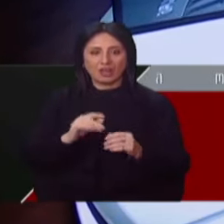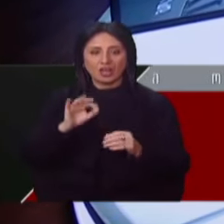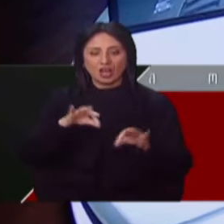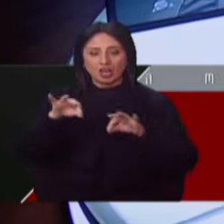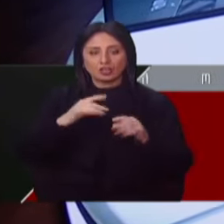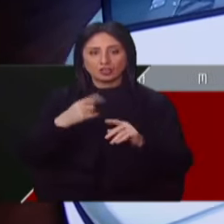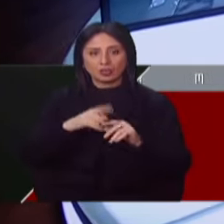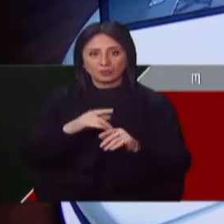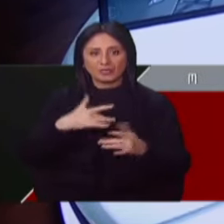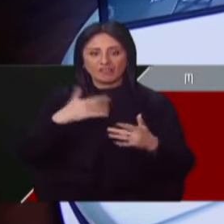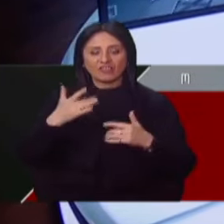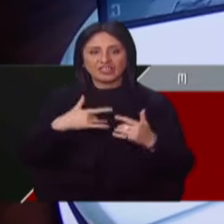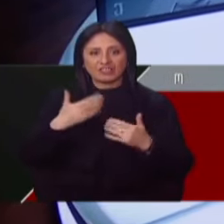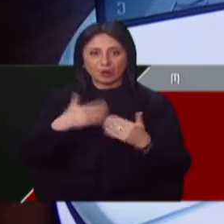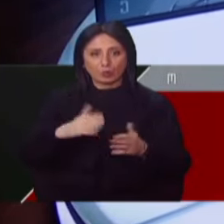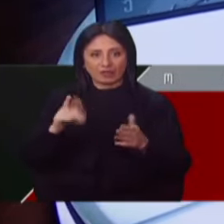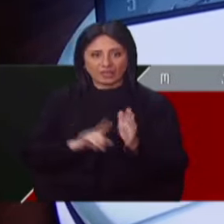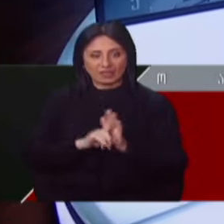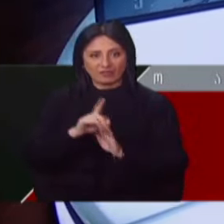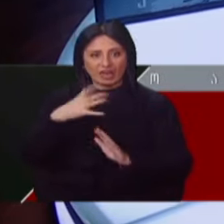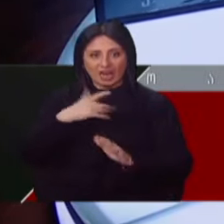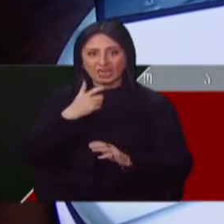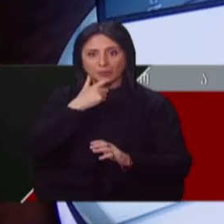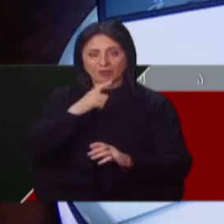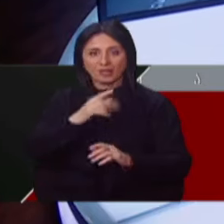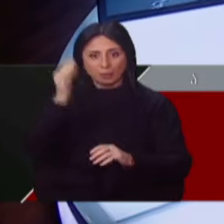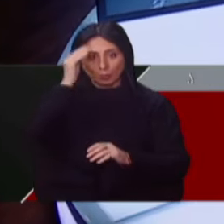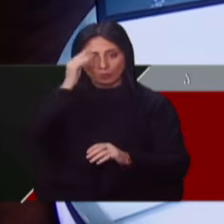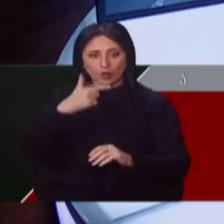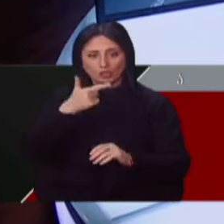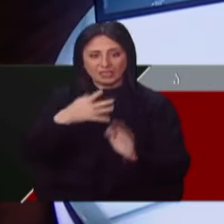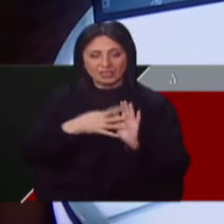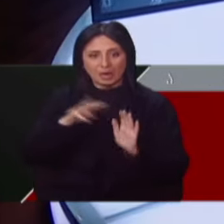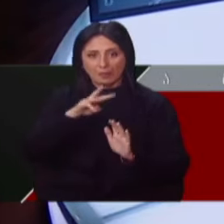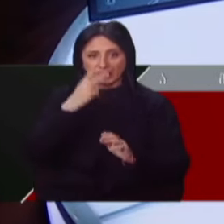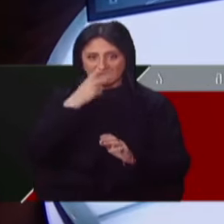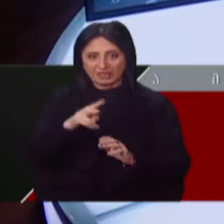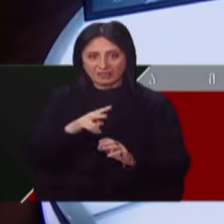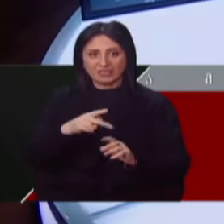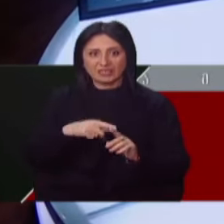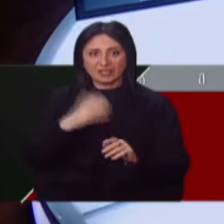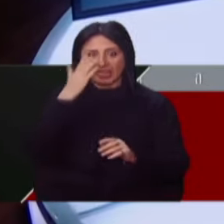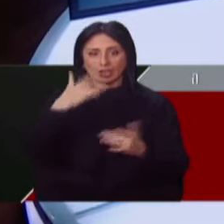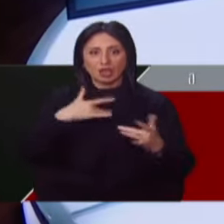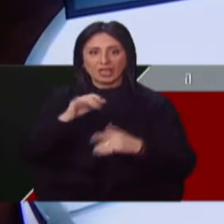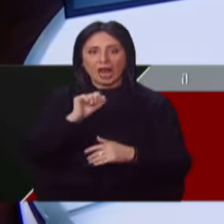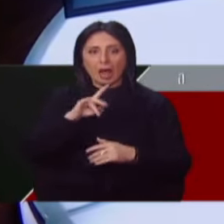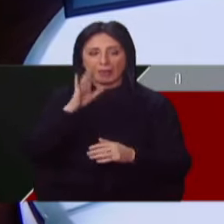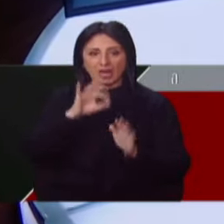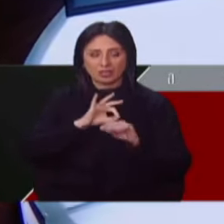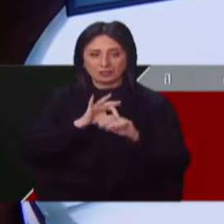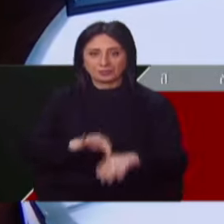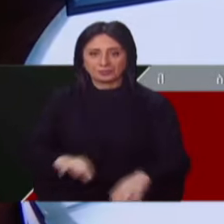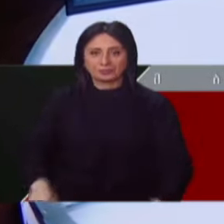ma animația sa festivalul schoreba uke daitsko. Cartoli ma urebeli animația sa ozdat hram marci hilavs premiera kinoteatr Amiran și